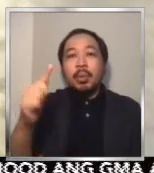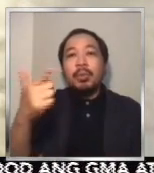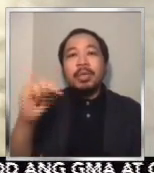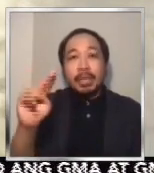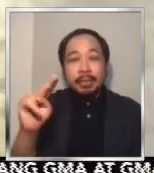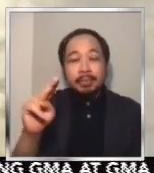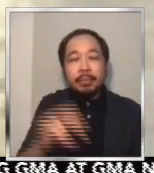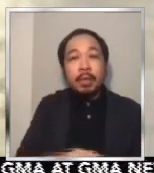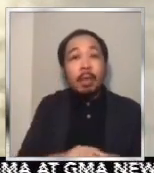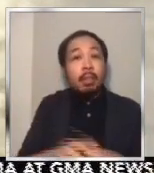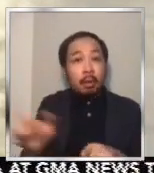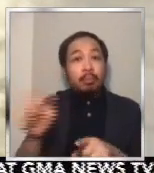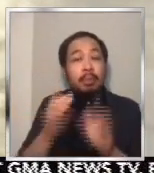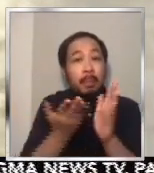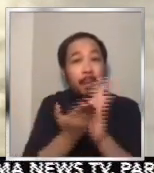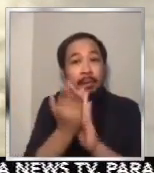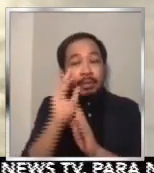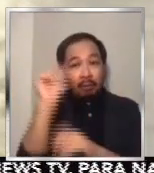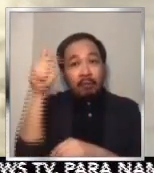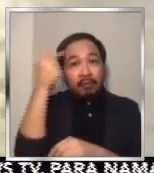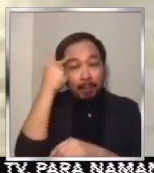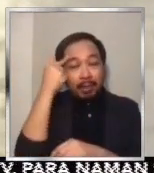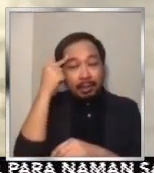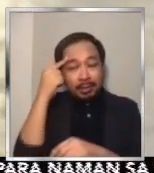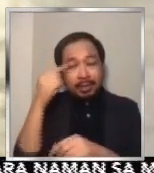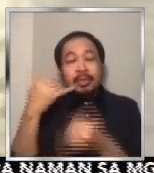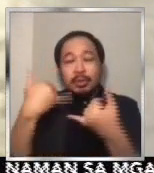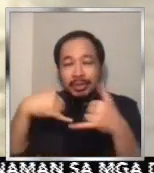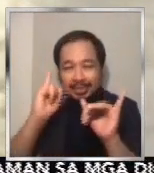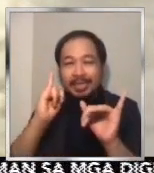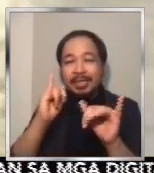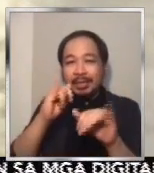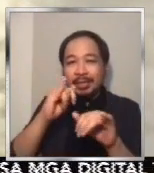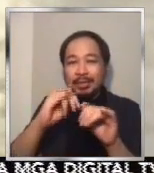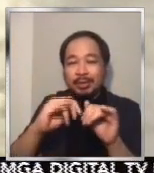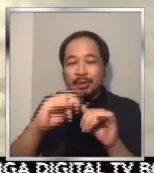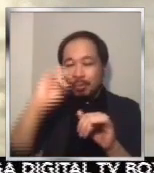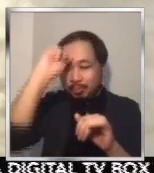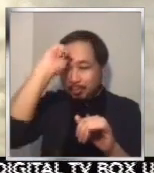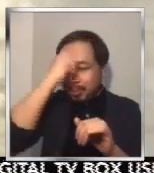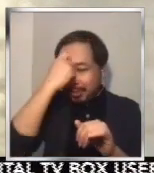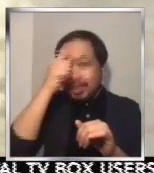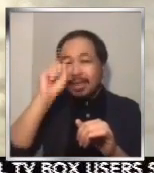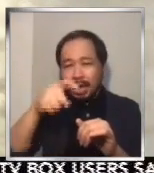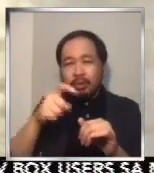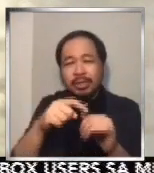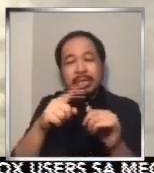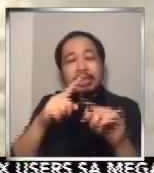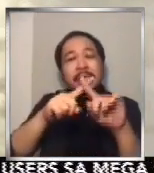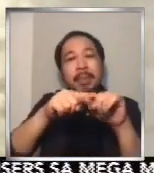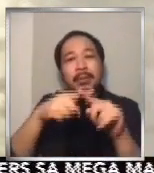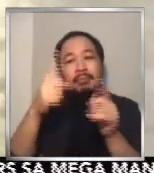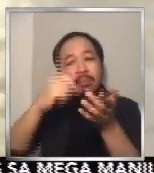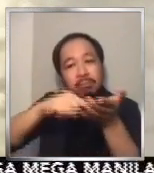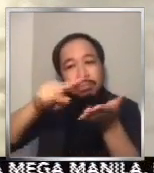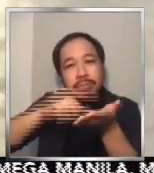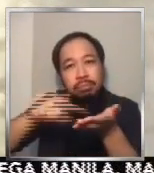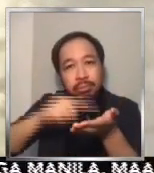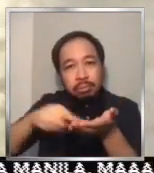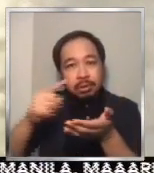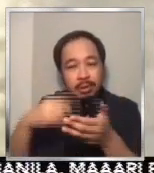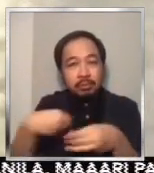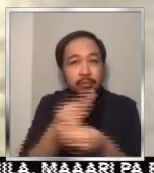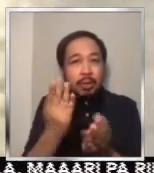government ay subject to validation pa rin yung pagbibigay nila ng supplemental SAP. Siyempre mabibigyan lamang daw kapag hindi